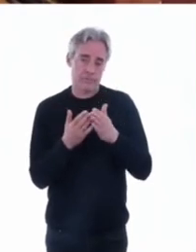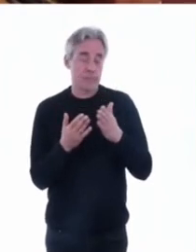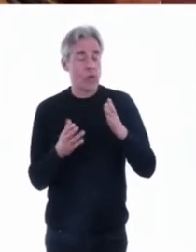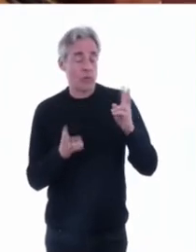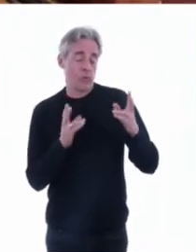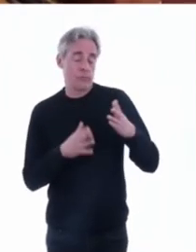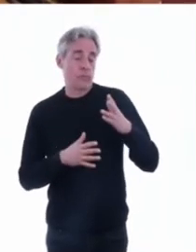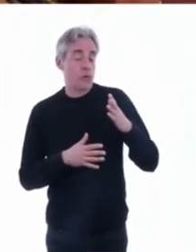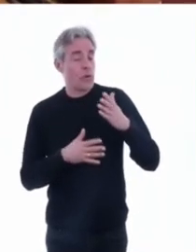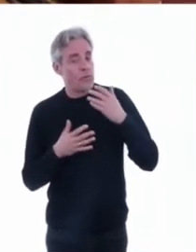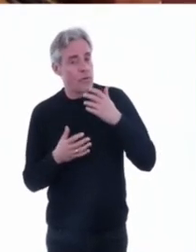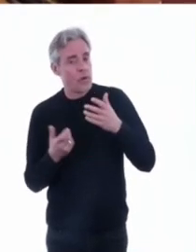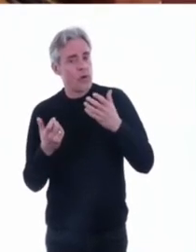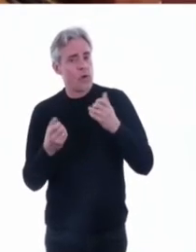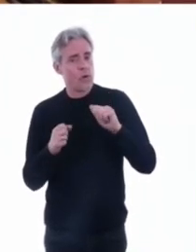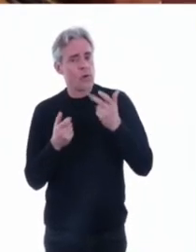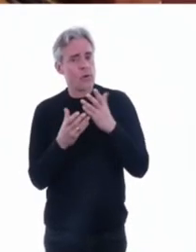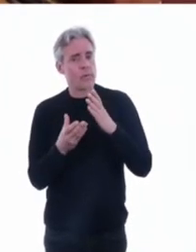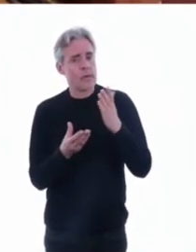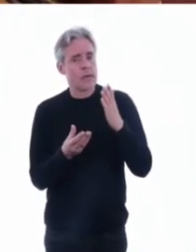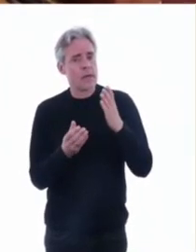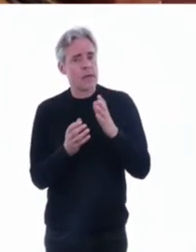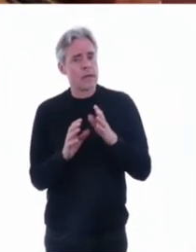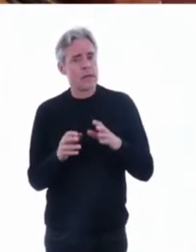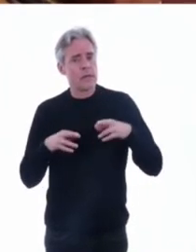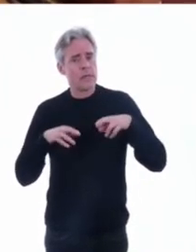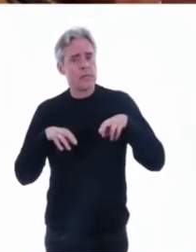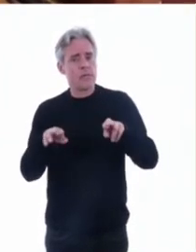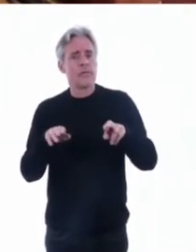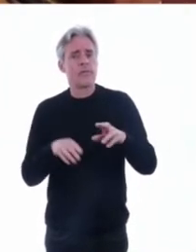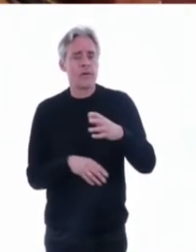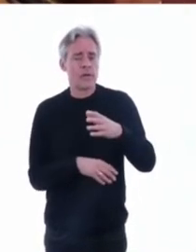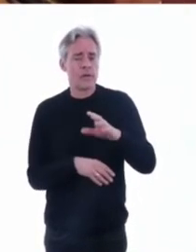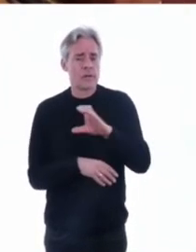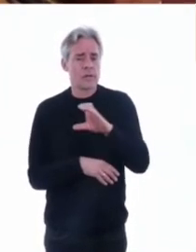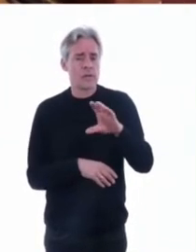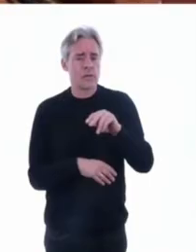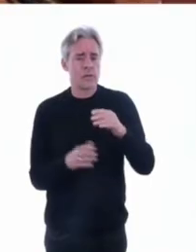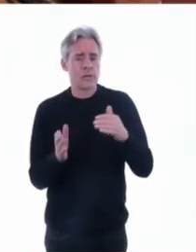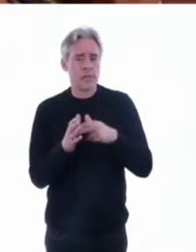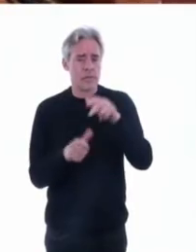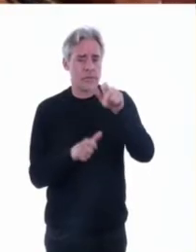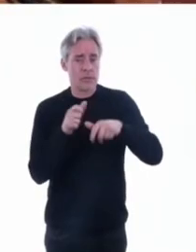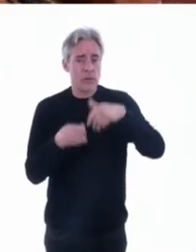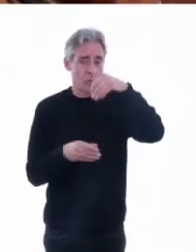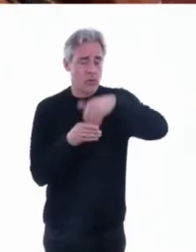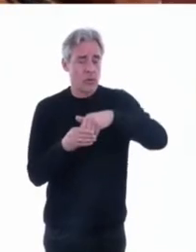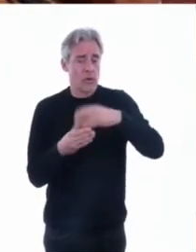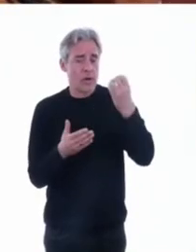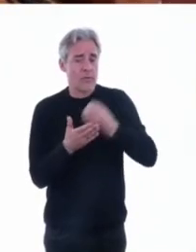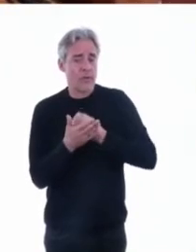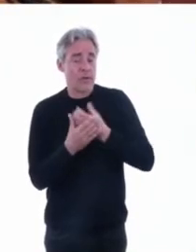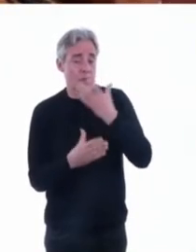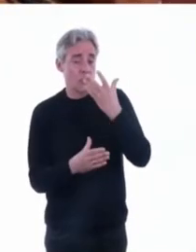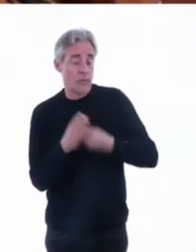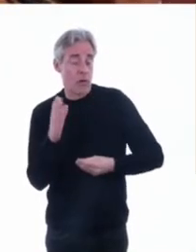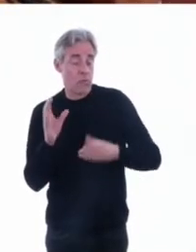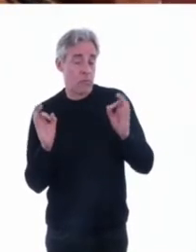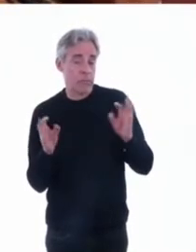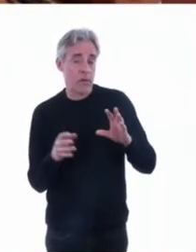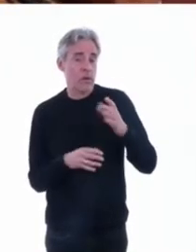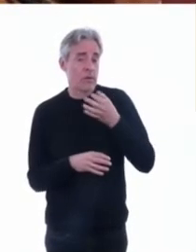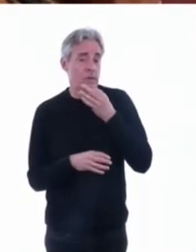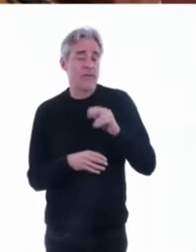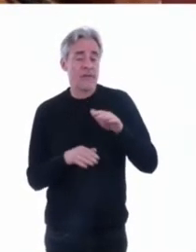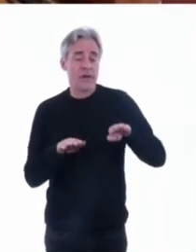heureux de savoir combien a coûté la concertation des boulevards qui concerne 130 000 personnes, parce que dans ce document, on a 2 pages qui nous expliquent qu'on aura des